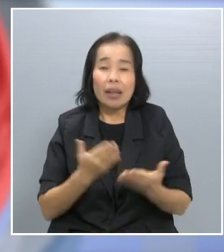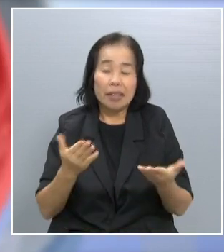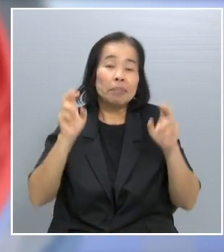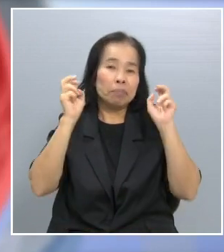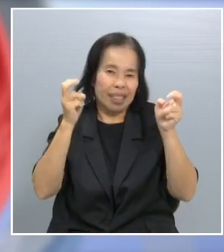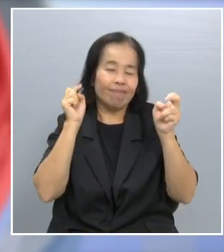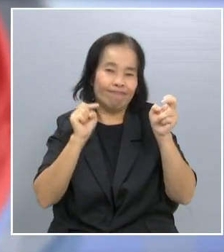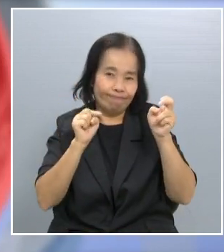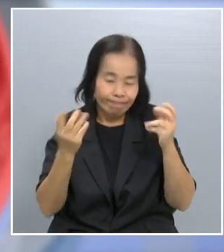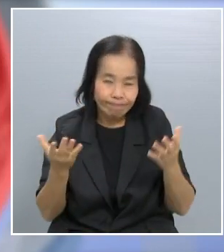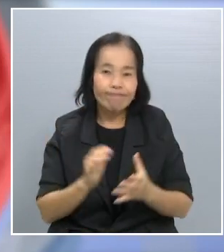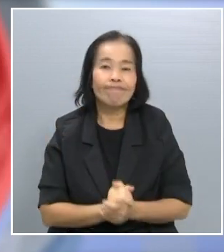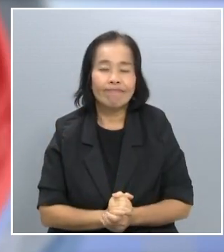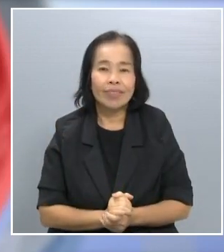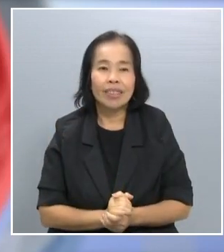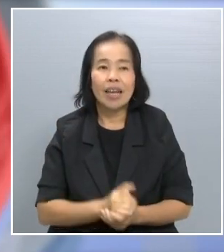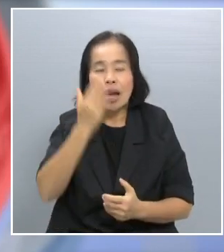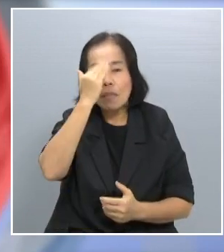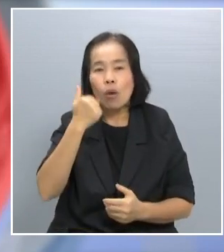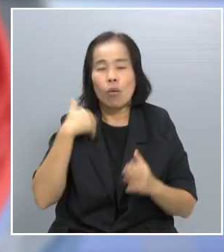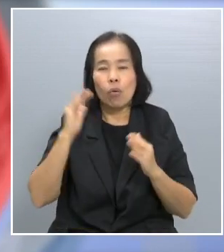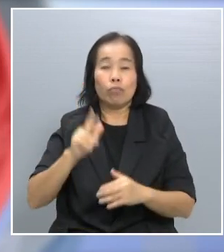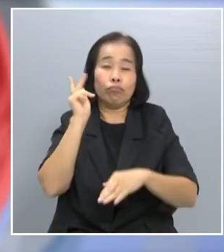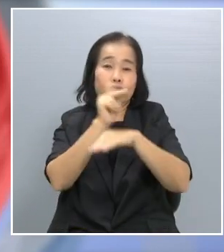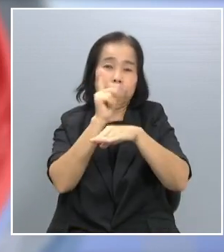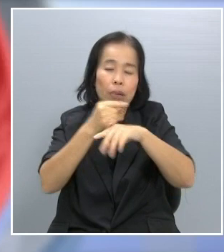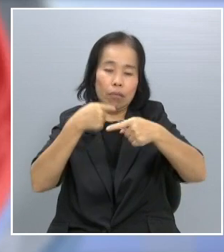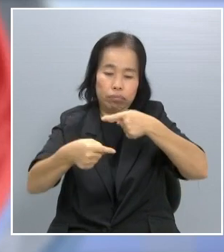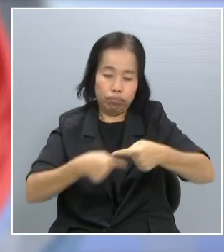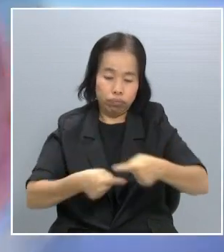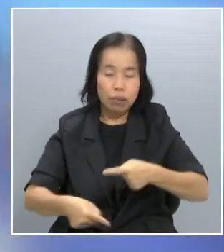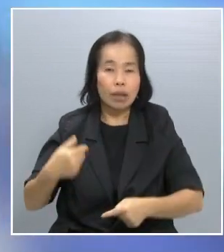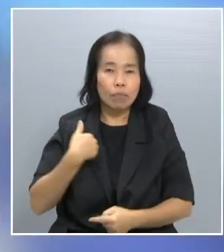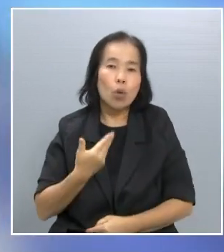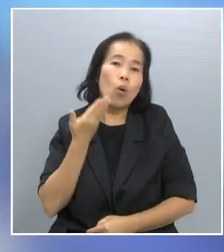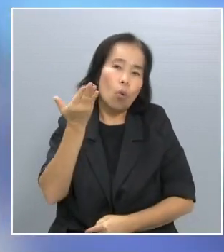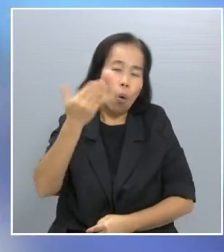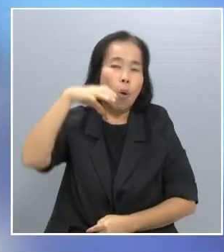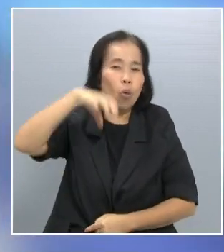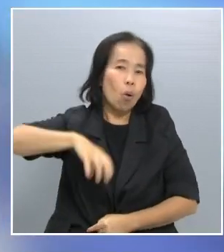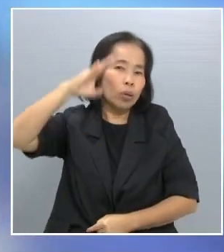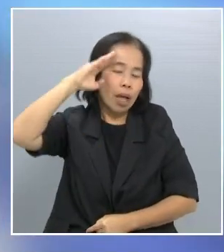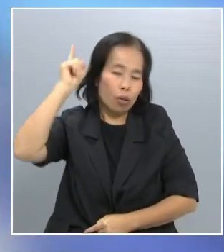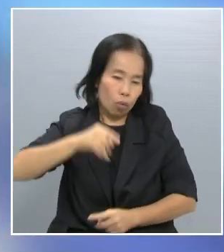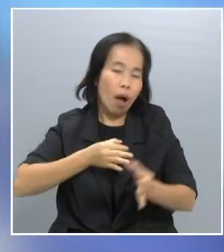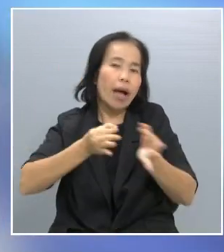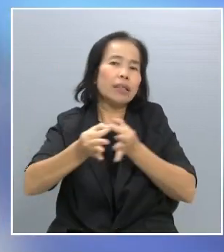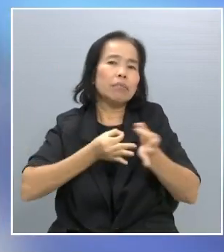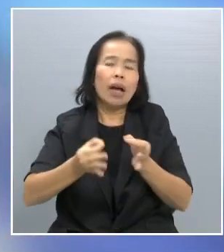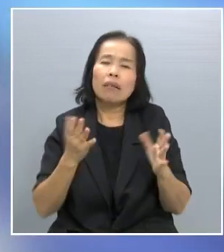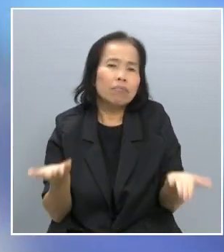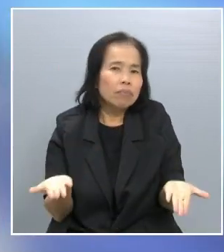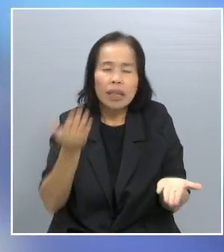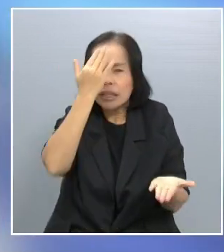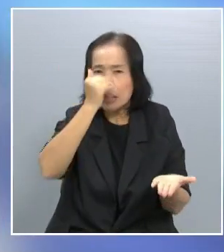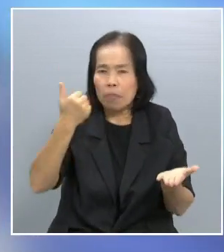ยครับคือโพสต์นี้ชาวโซเชียลก็มีการร้องเรียนนะฮะแล้วก็เรียกร้องบอกให้กองทัพเนี่ยออกมาชี้แจงหน่อยว่ามันคืออะไรทำไมมีภาพแบบ